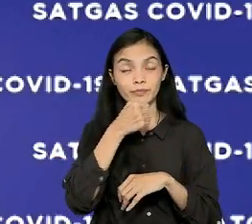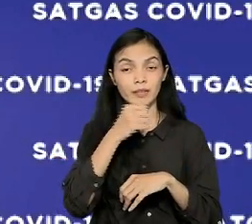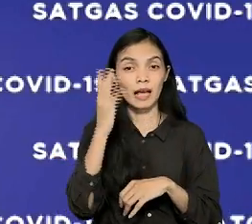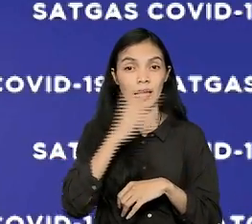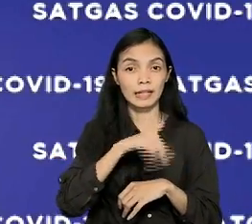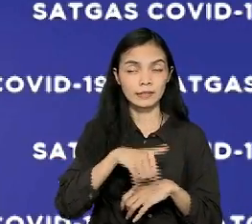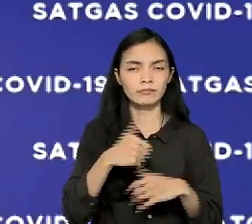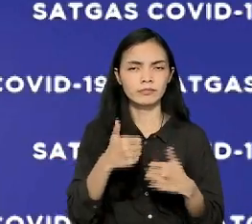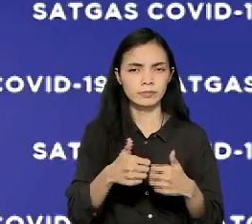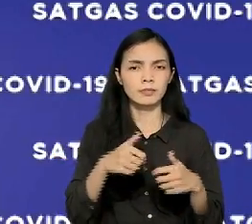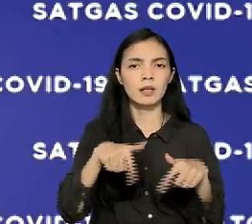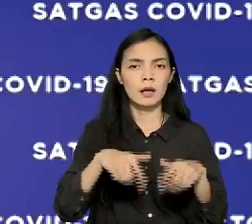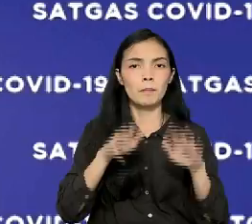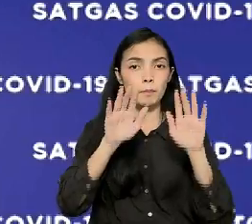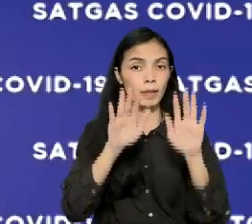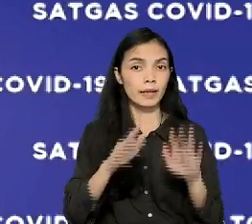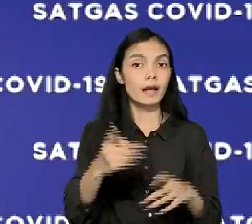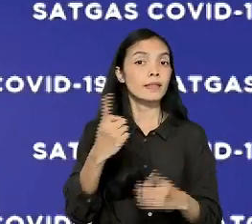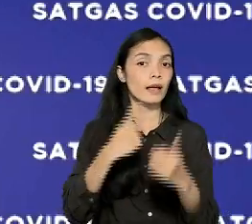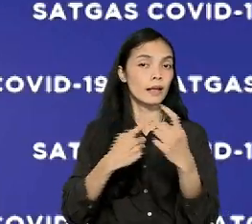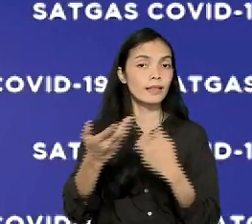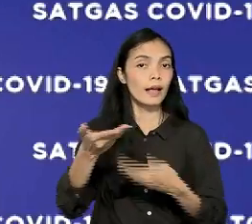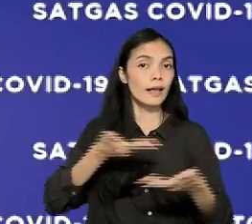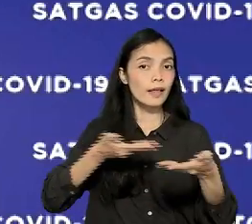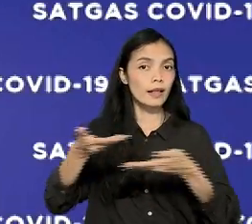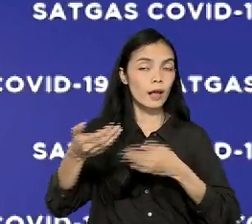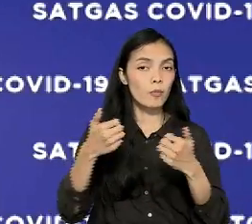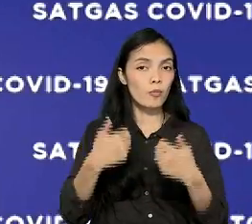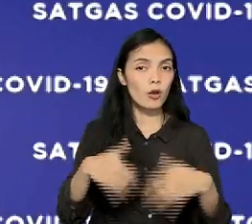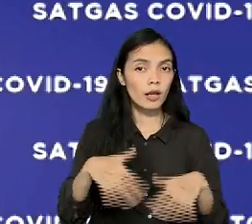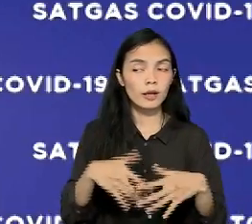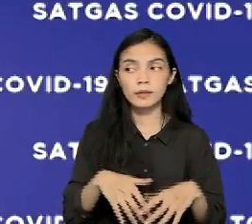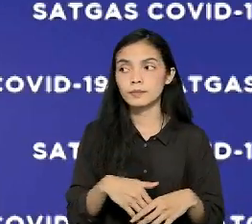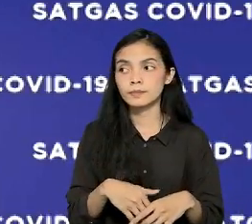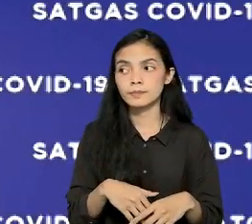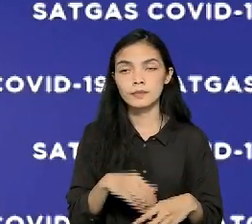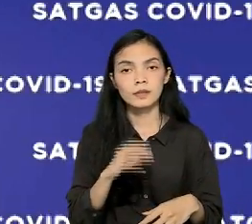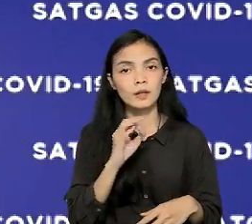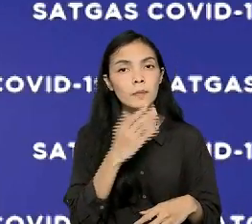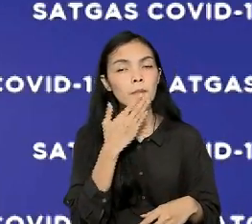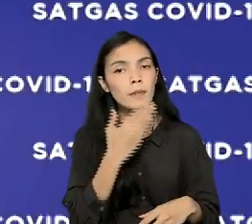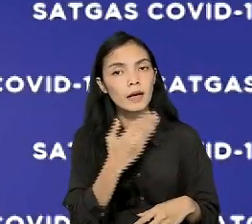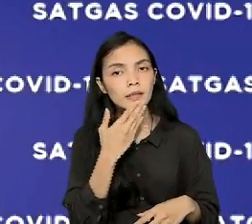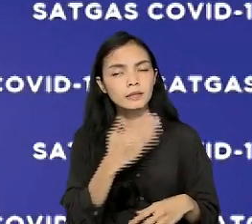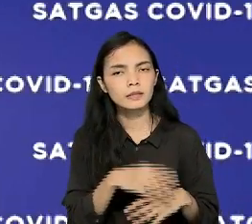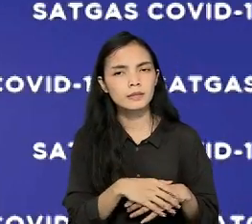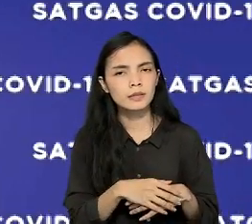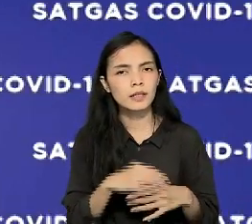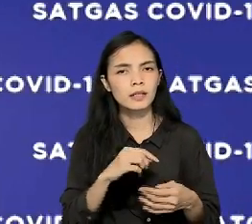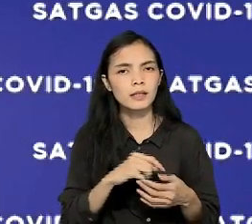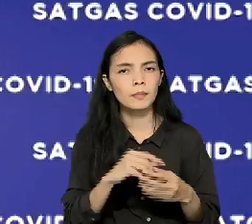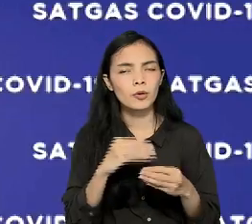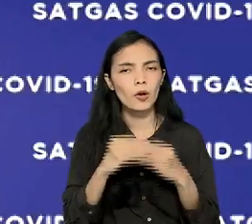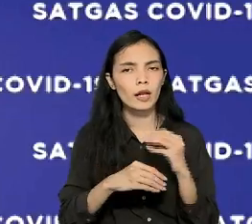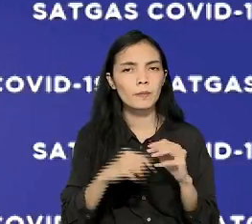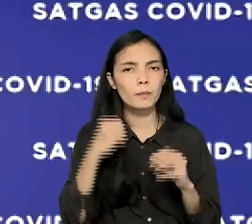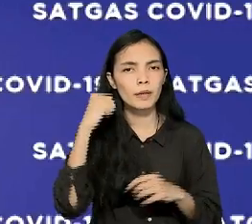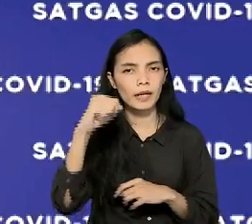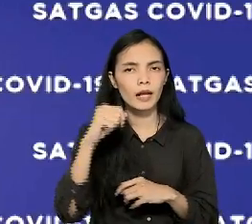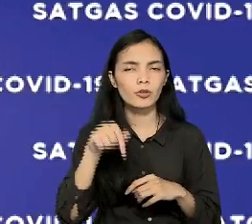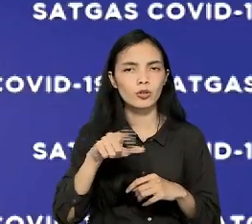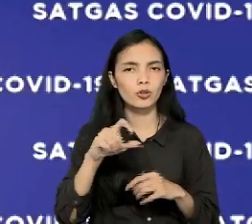sesi tanya-jawab media. Terima kasih. Terima kasih, Prof. Pertanyaan pertama dari Titin Merdeka.com dan